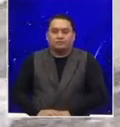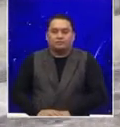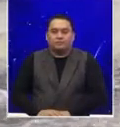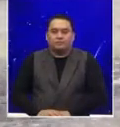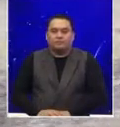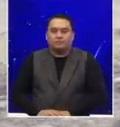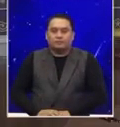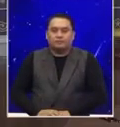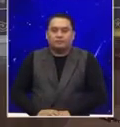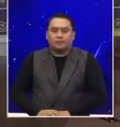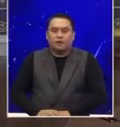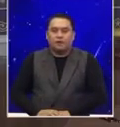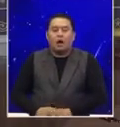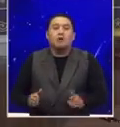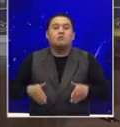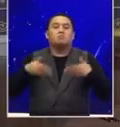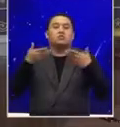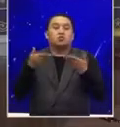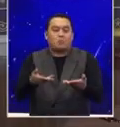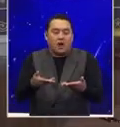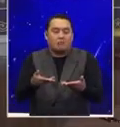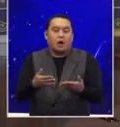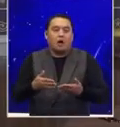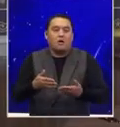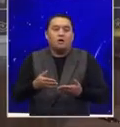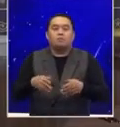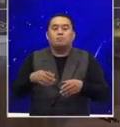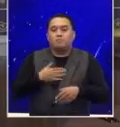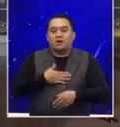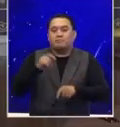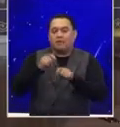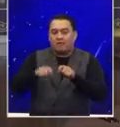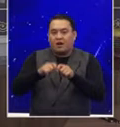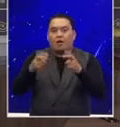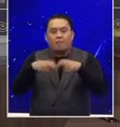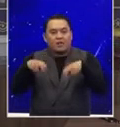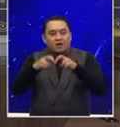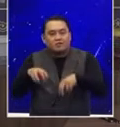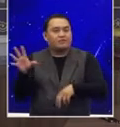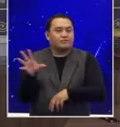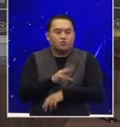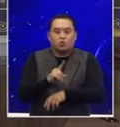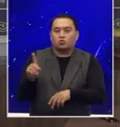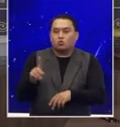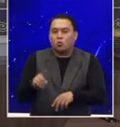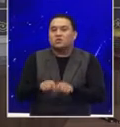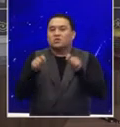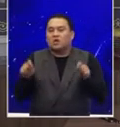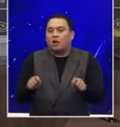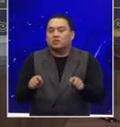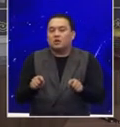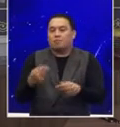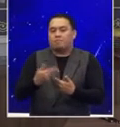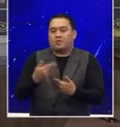чиновников. Когда от них поступает обращение, мы ее прорабатываем в рамках закона. Если мы видим, где, скажем, создаются какие-то